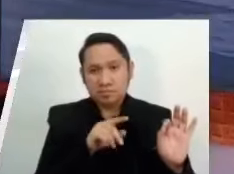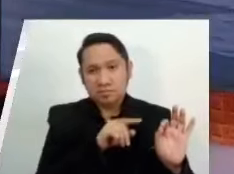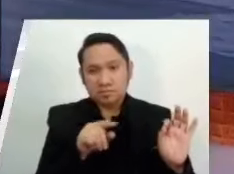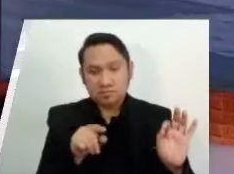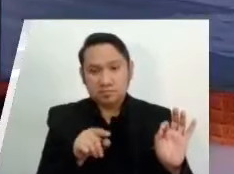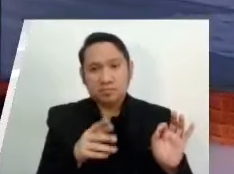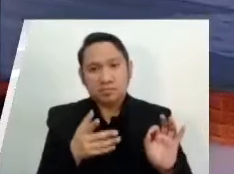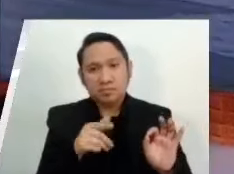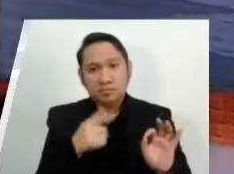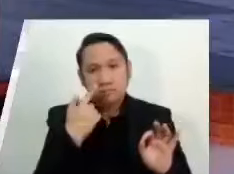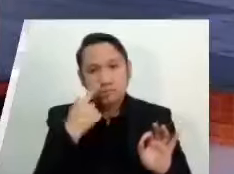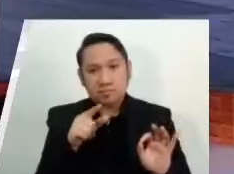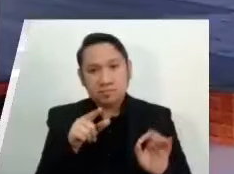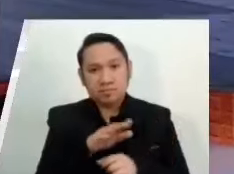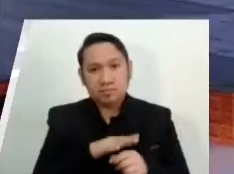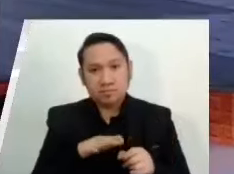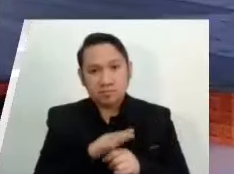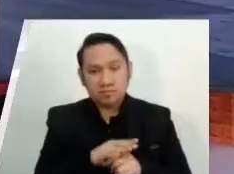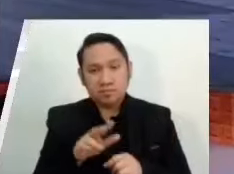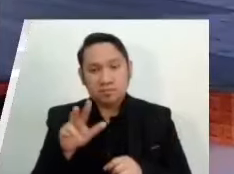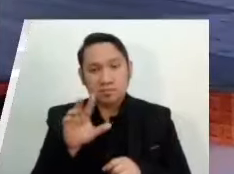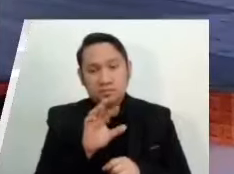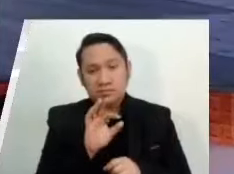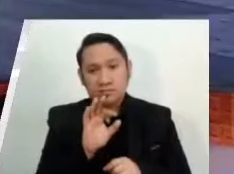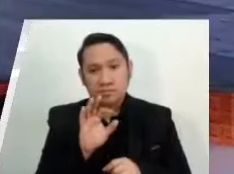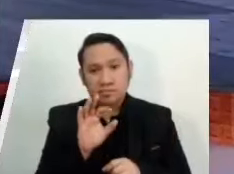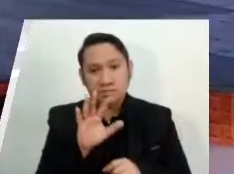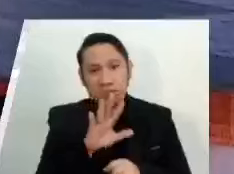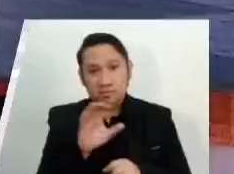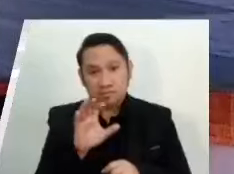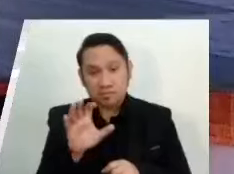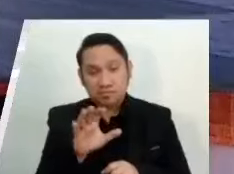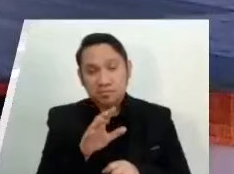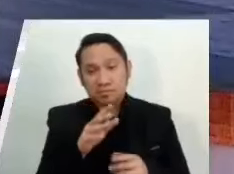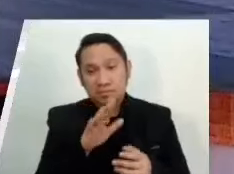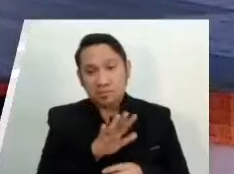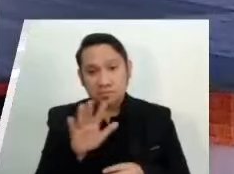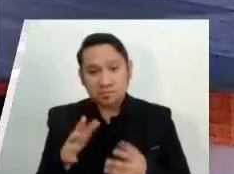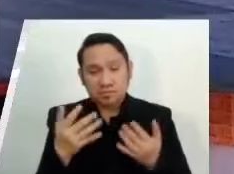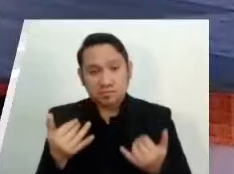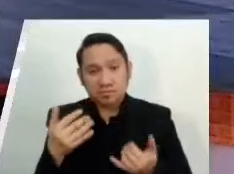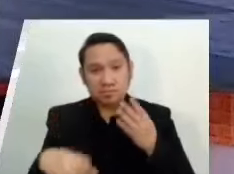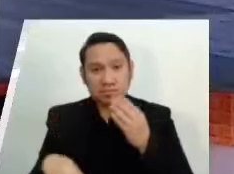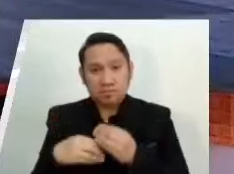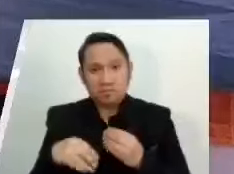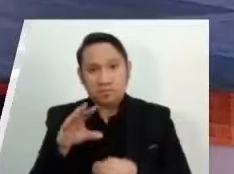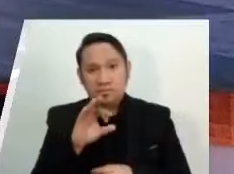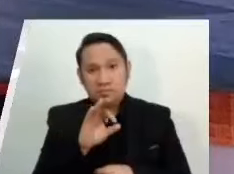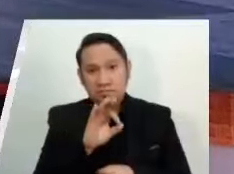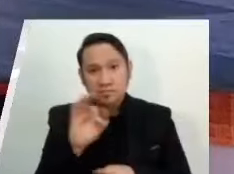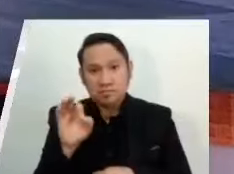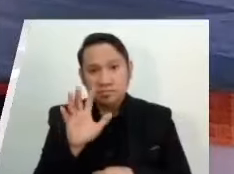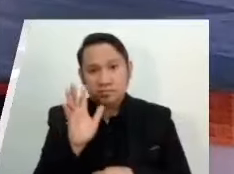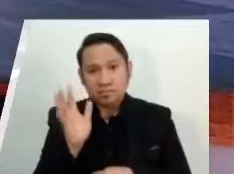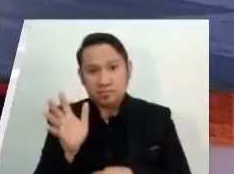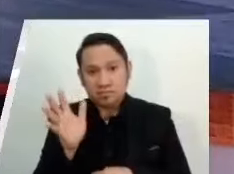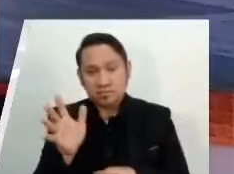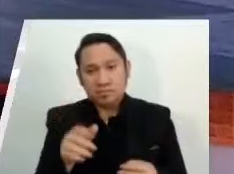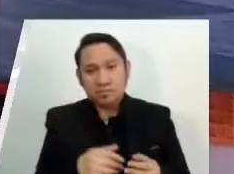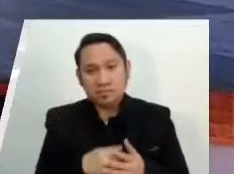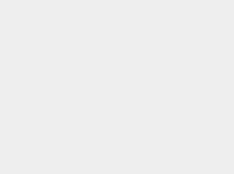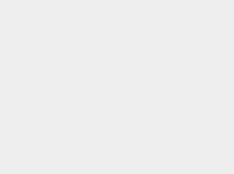flights, habang mula sa 550 pesos ay itataas ito sa 950 pesos sa international